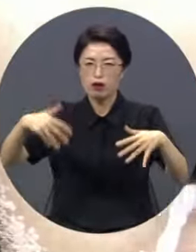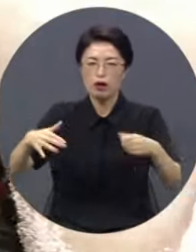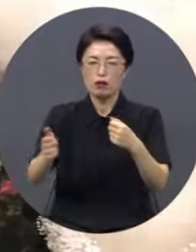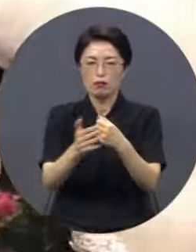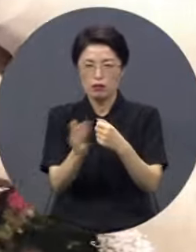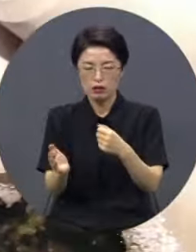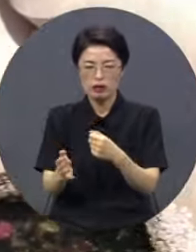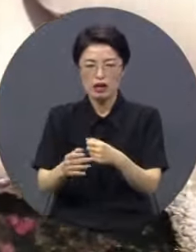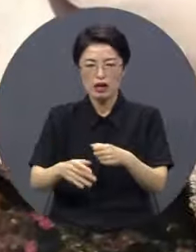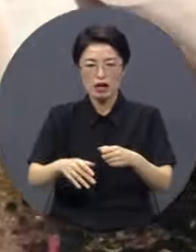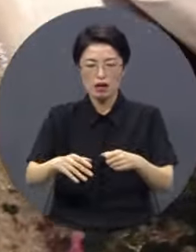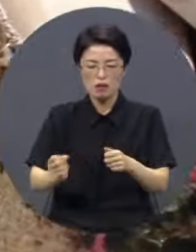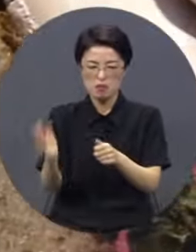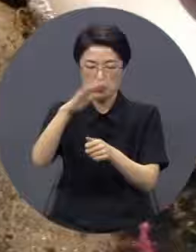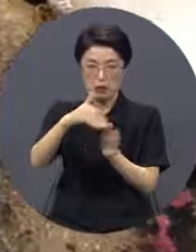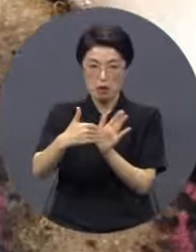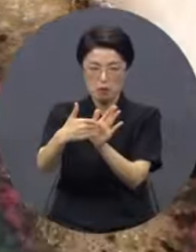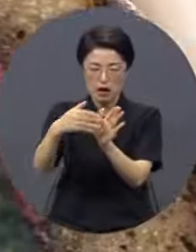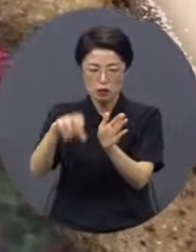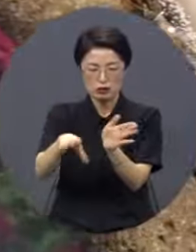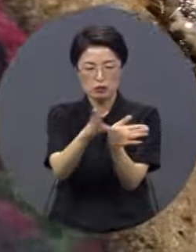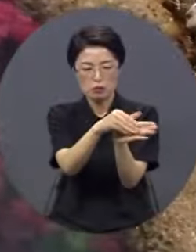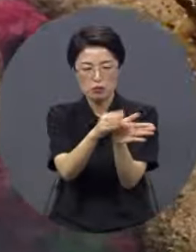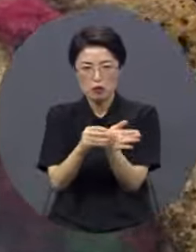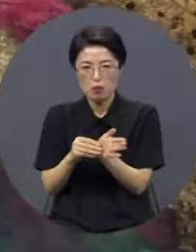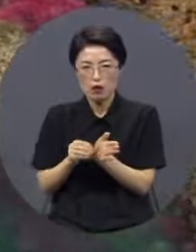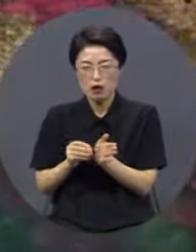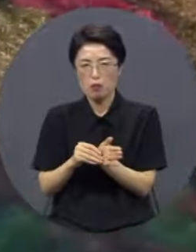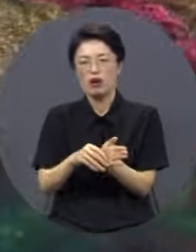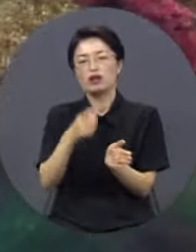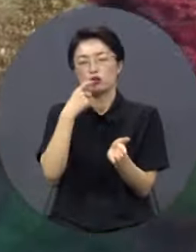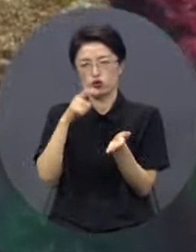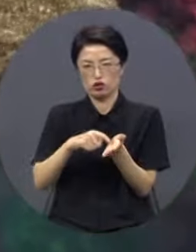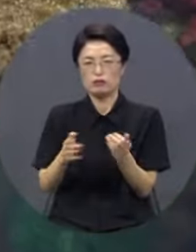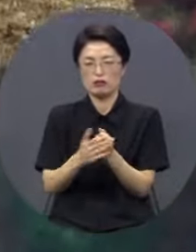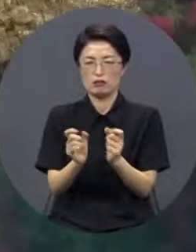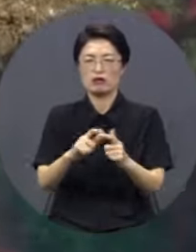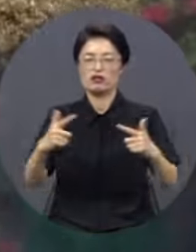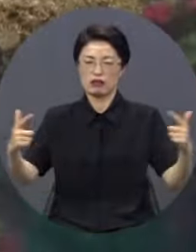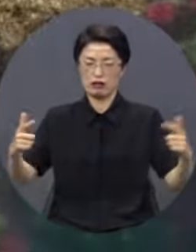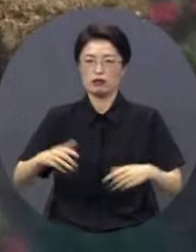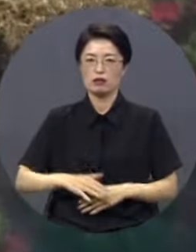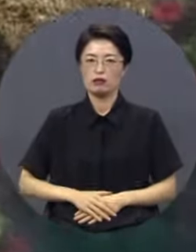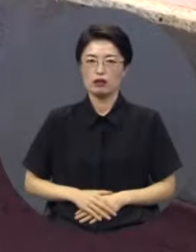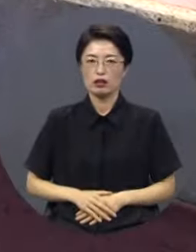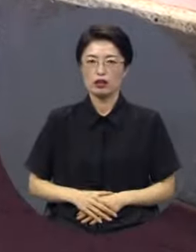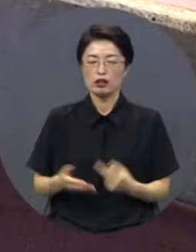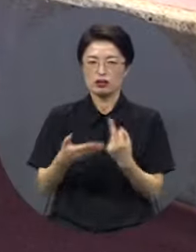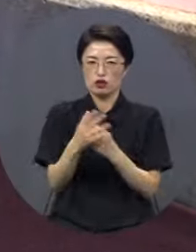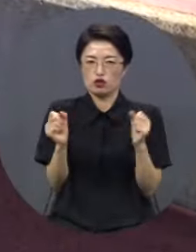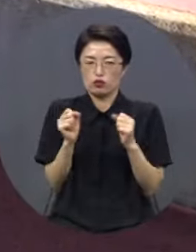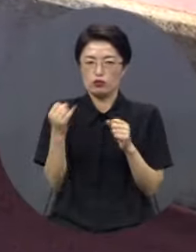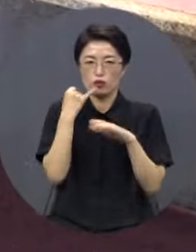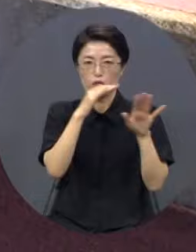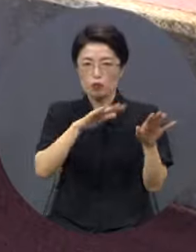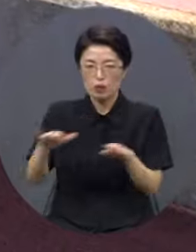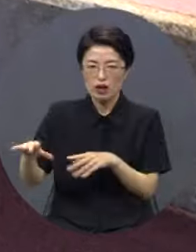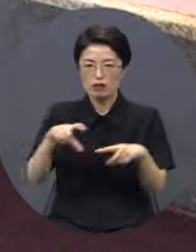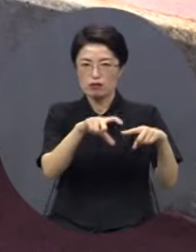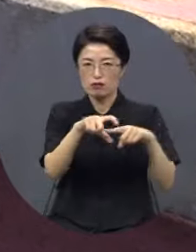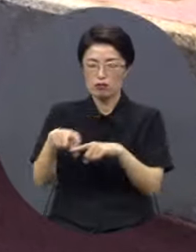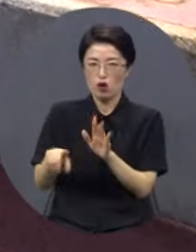방파제에 들러붙기 번식이 용이하기 때문입니다 제주 북부 연안의 평균 수온이 2022년